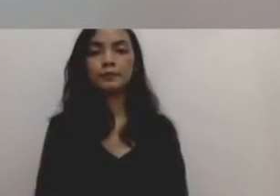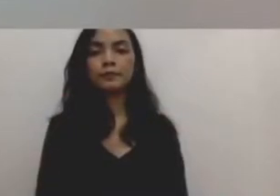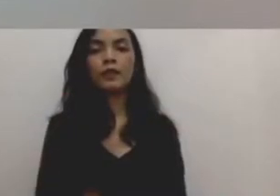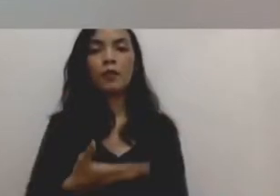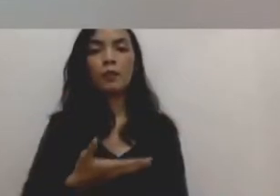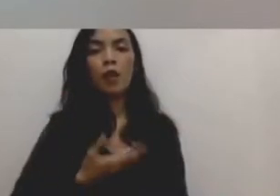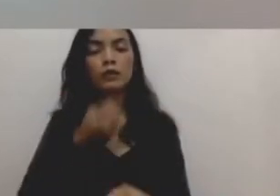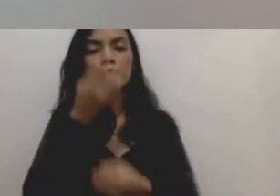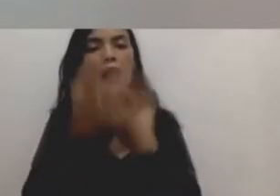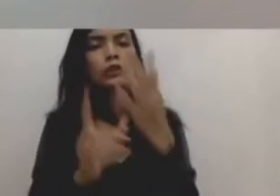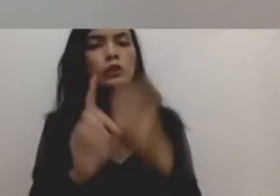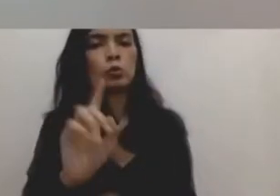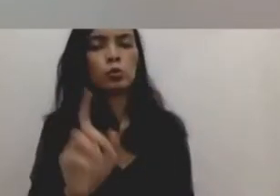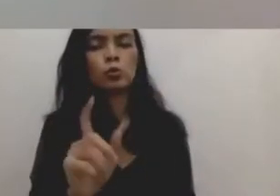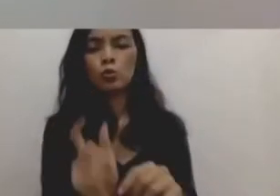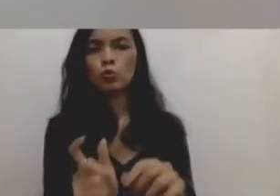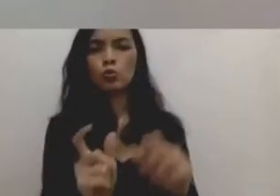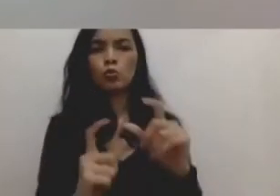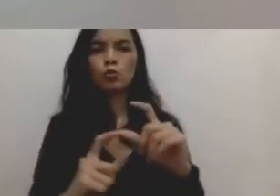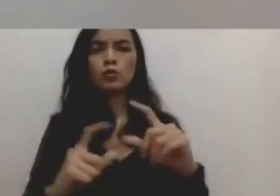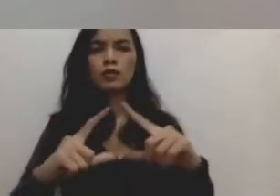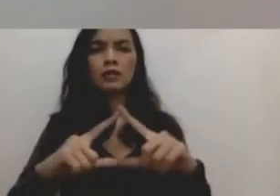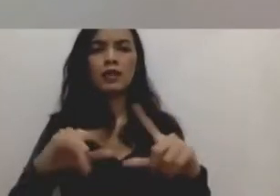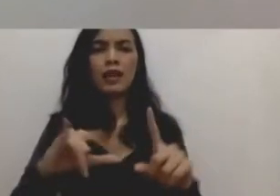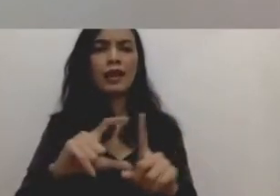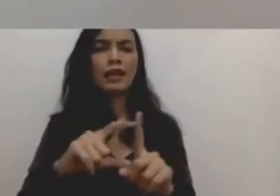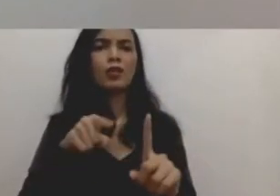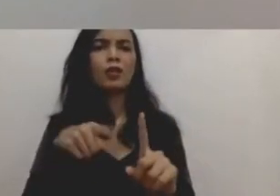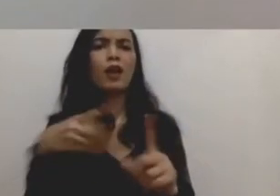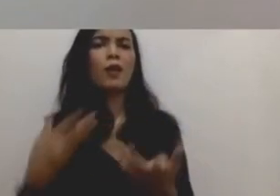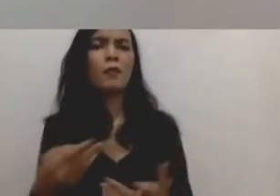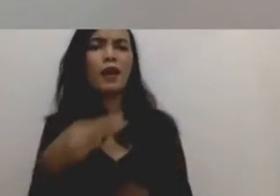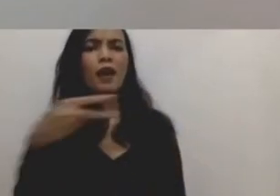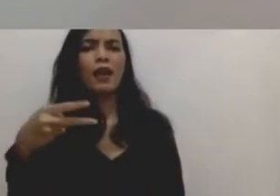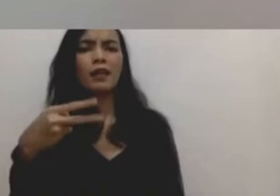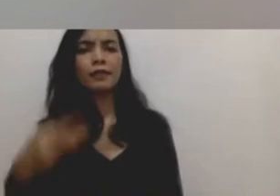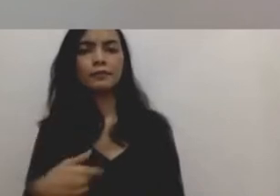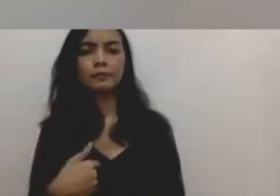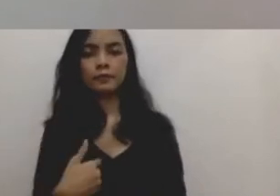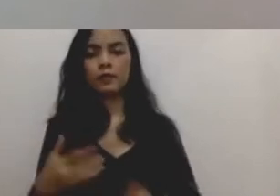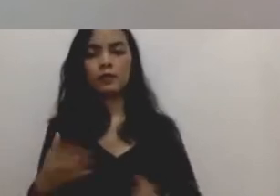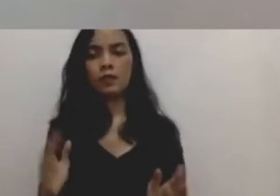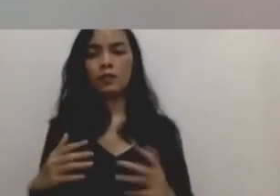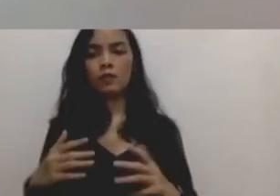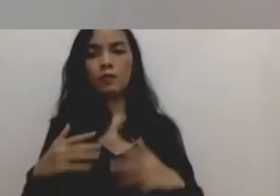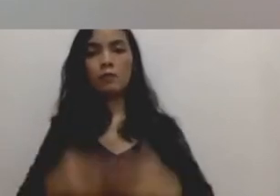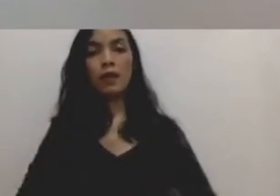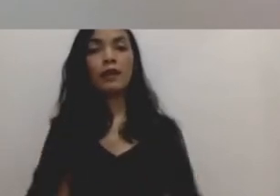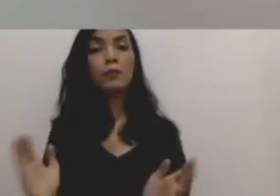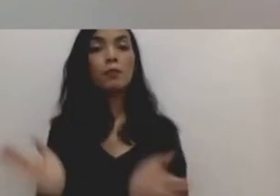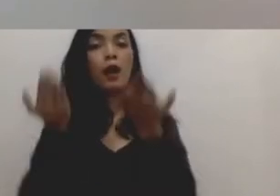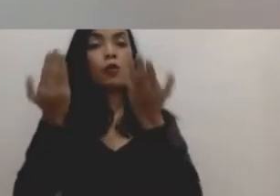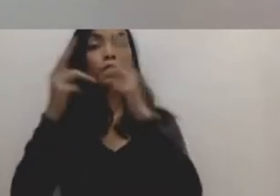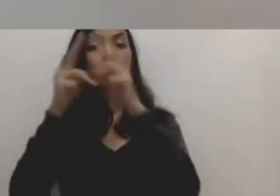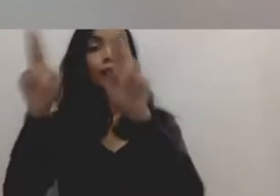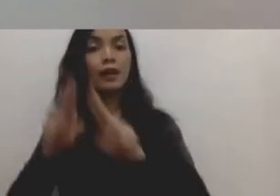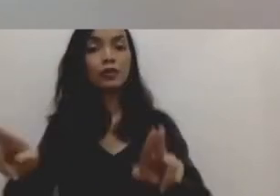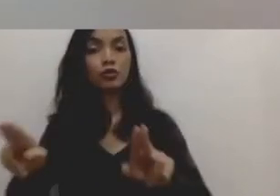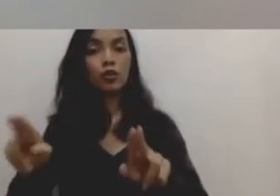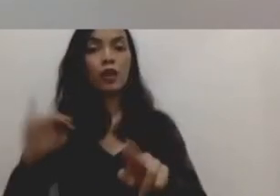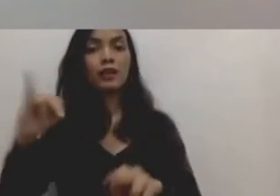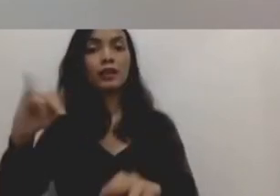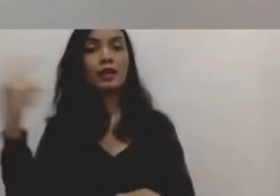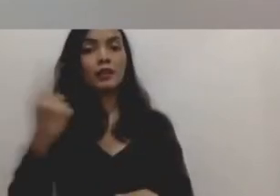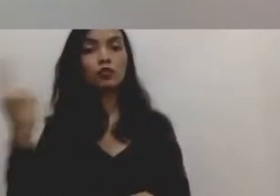sedikit tentang apa itu USAID. Sebagai badan pembangunan internasional, kami mendukung pembangunan di